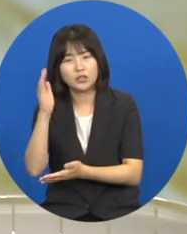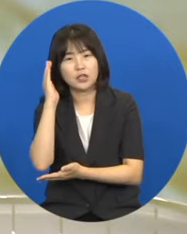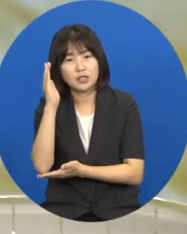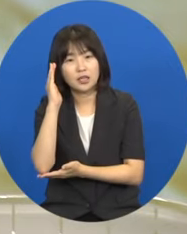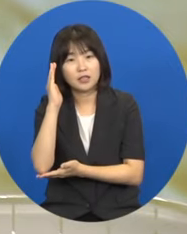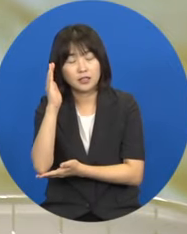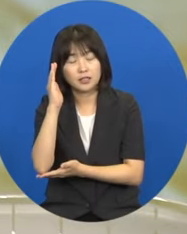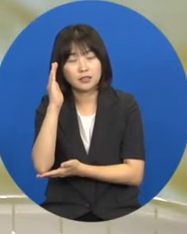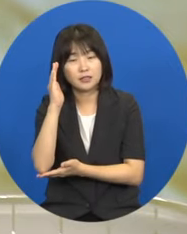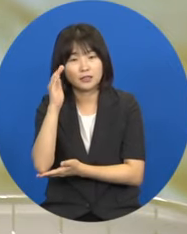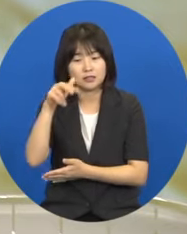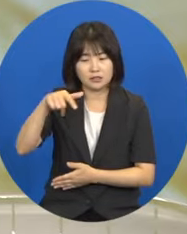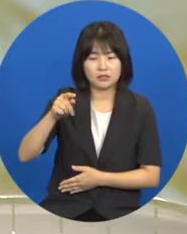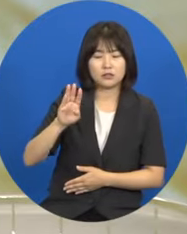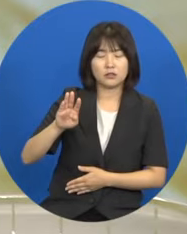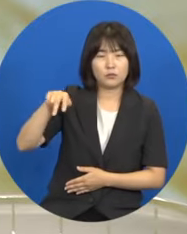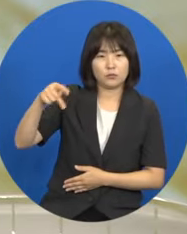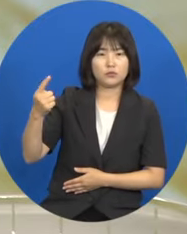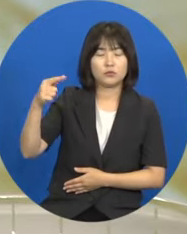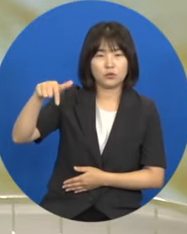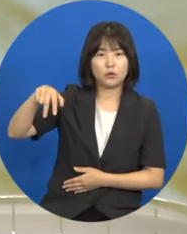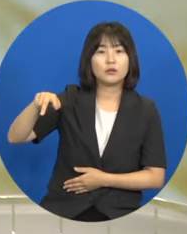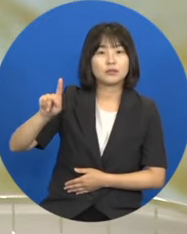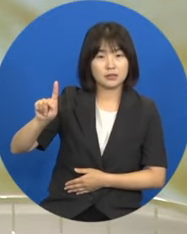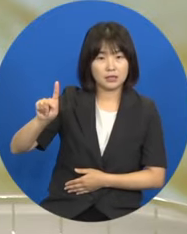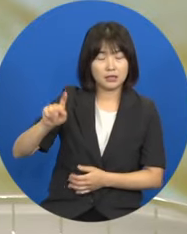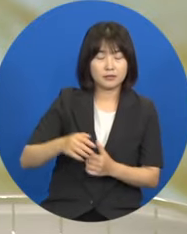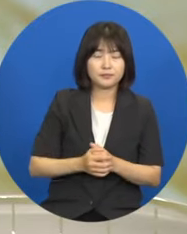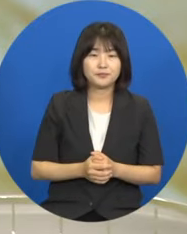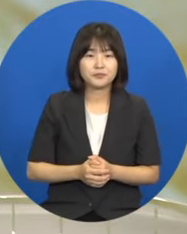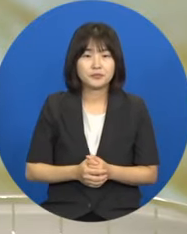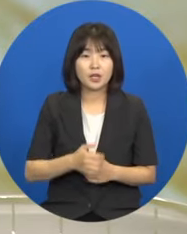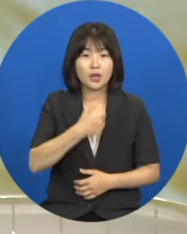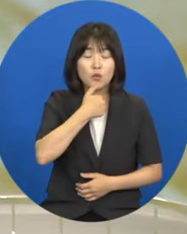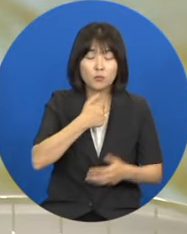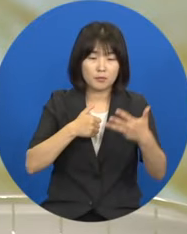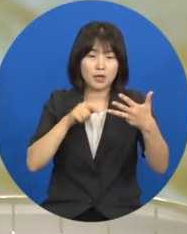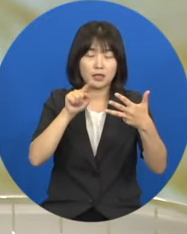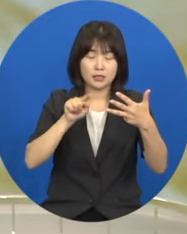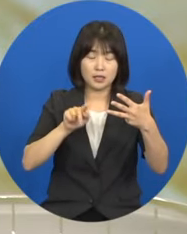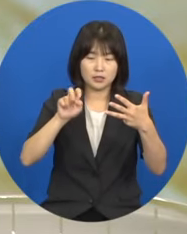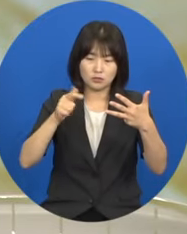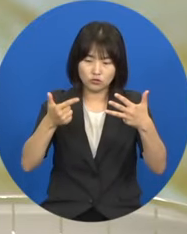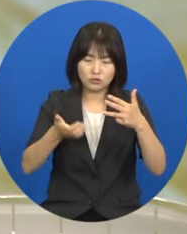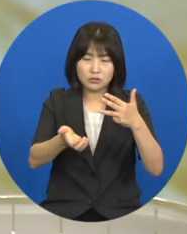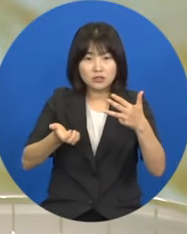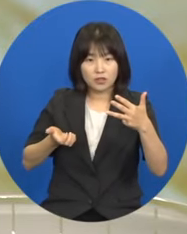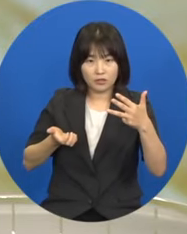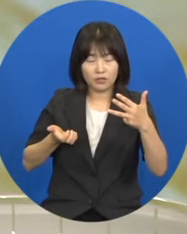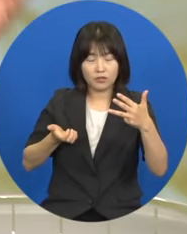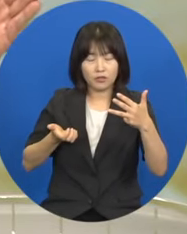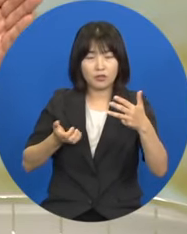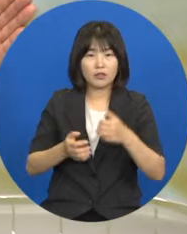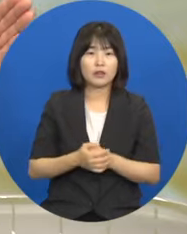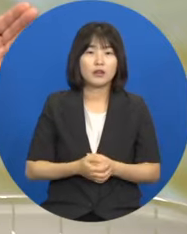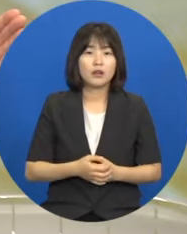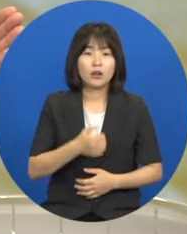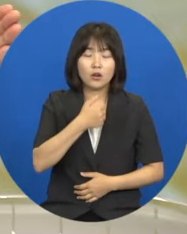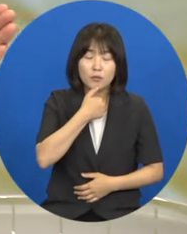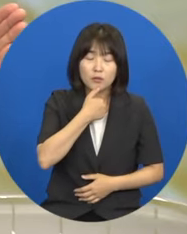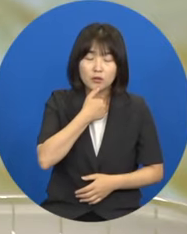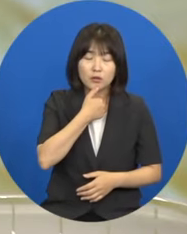사용하는 접속사입니다. 그렇다면 로마서 8장 26절 이전에, 달리 말해 로마서 8장